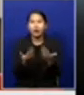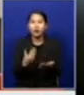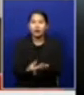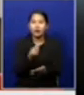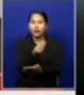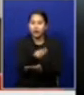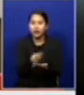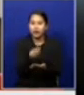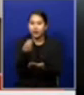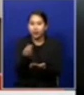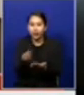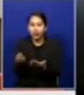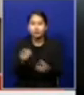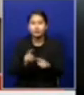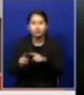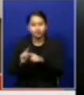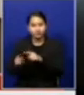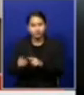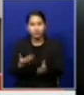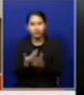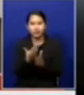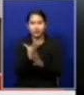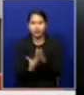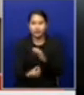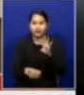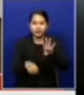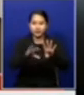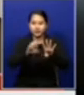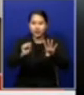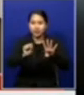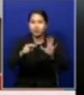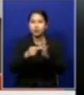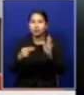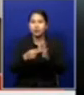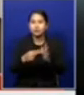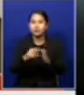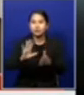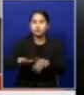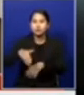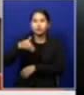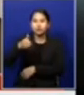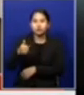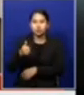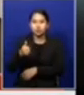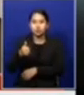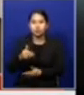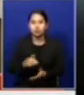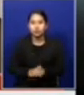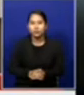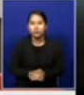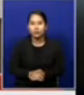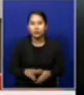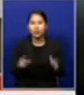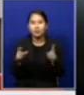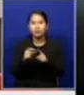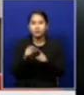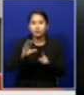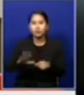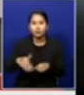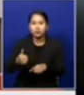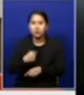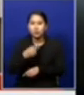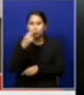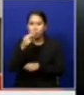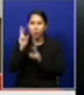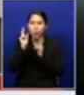ข 45,000 อีก 400,000 เนี่ยคุณจะเอาไปฟื้นฟูในงบฟื้นฟูที่ผมฟังข่าวคน